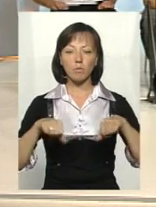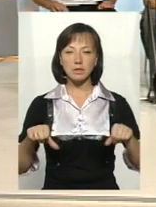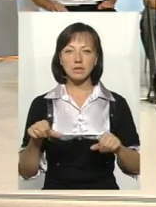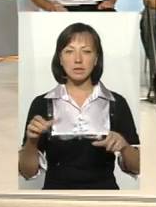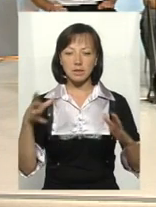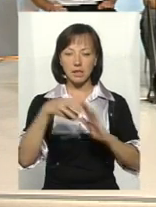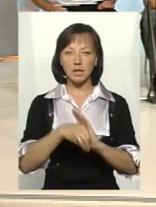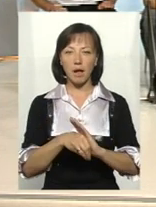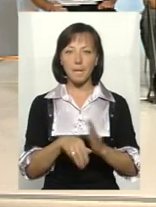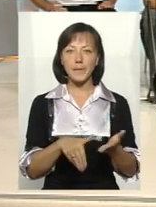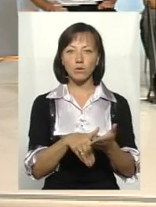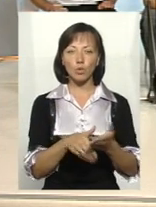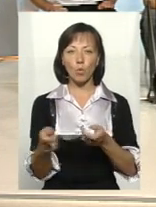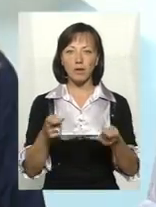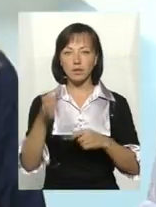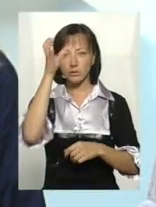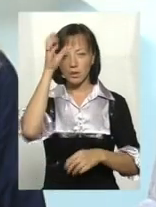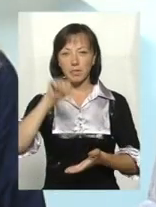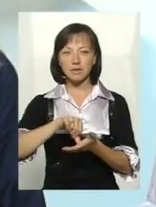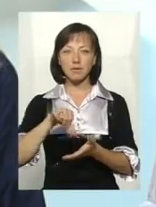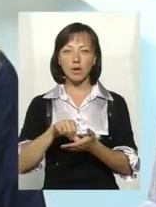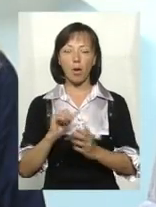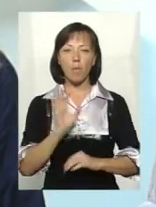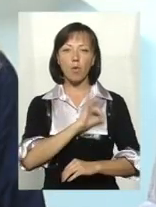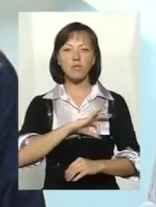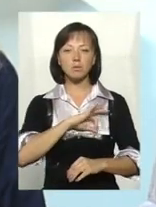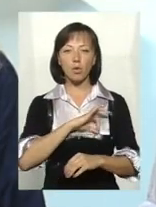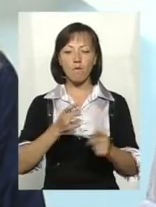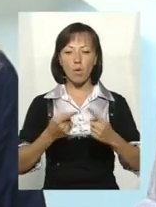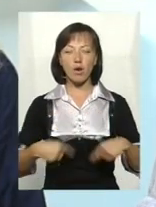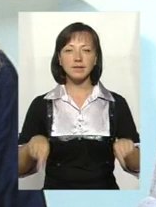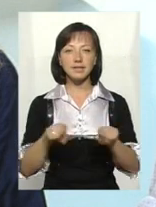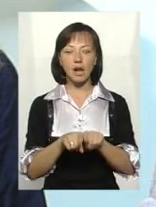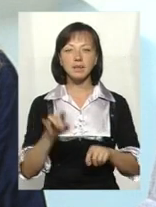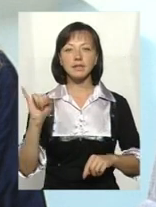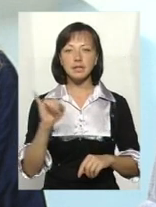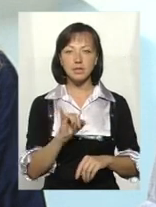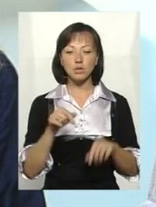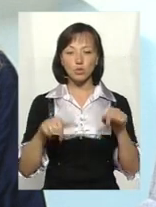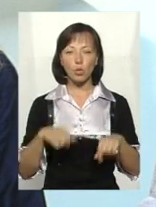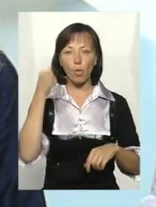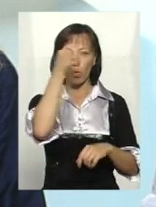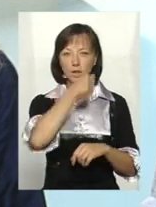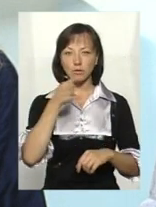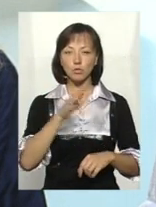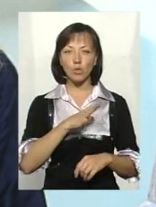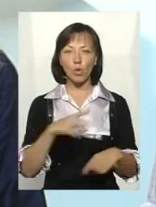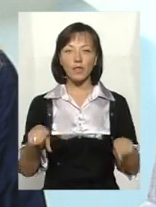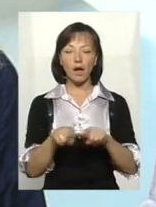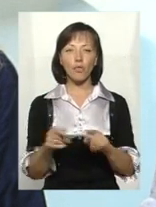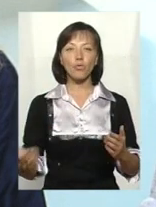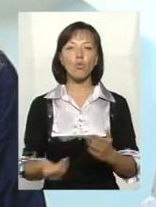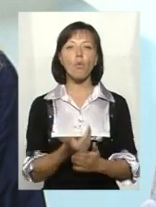спеціалістів, методистів управління освіти, представника профспілкової організації. І цьогоріч було таке